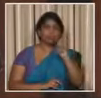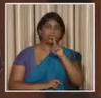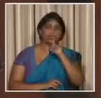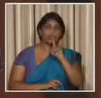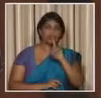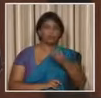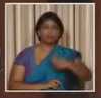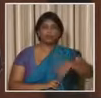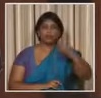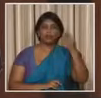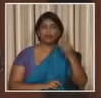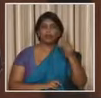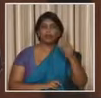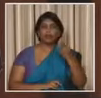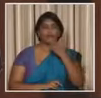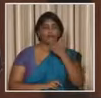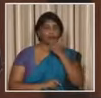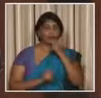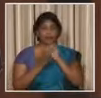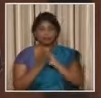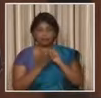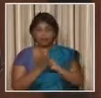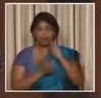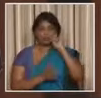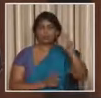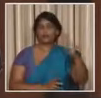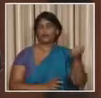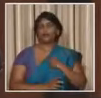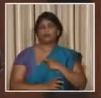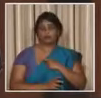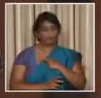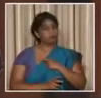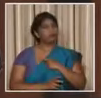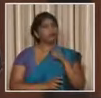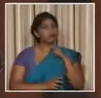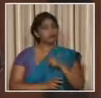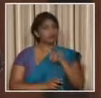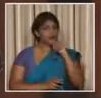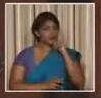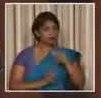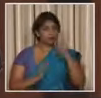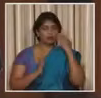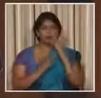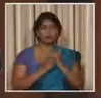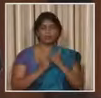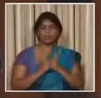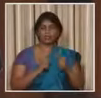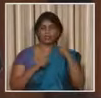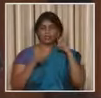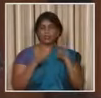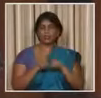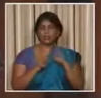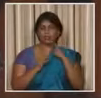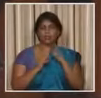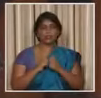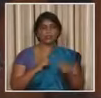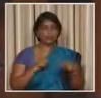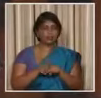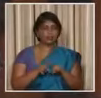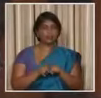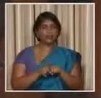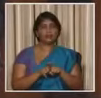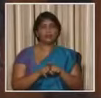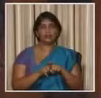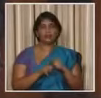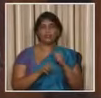කොහොමද යුනිට් ගාන වැඩිලා තියෙන්නේ කියලා වතුර මීටරේ කියන කෙනා මිනිස්සයා කියනවා. ඉතින් මේක ඇත්තට මේ රජයේ ප්‍රතිපත්තිය අනුව වතුර වැඩි කිරීම තුලින් රුපියල්